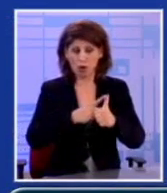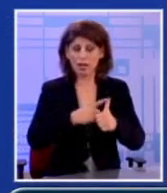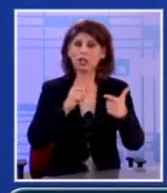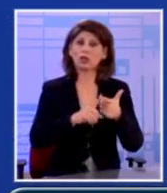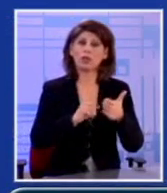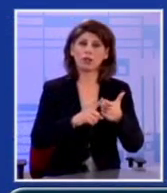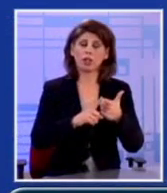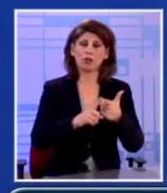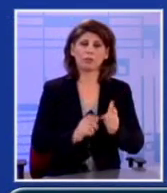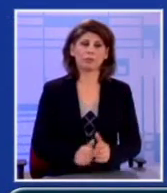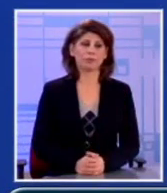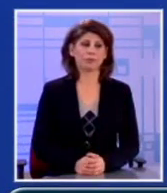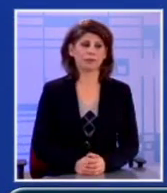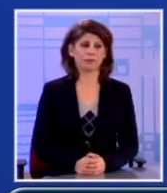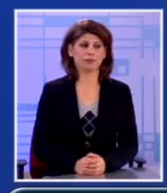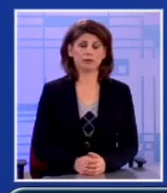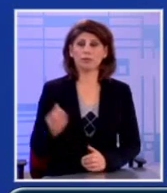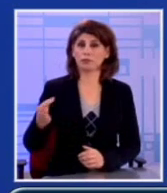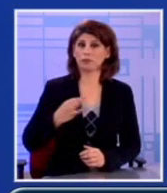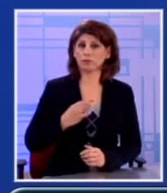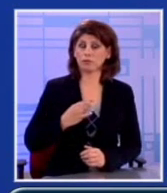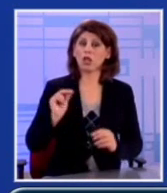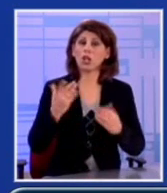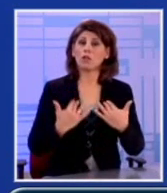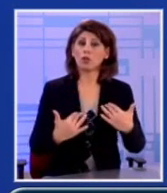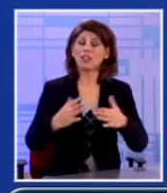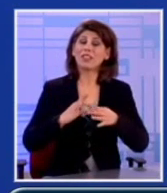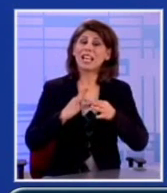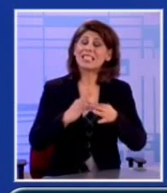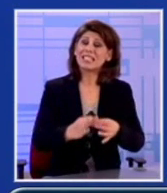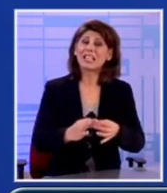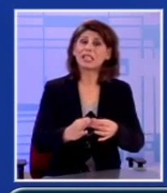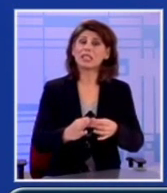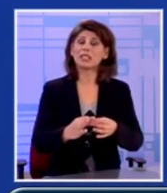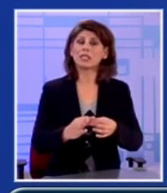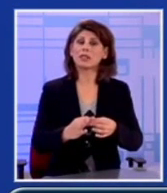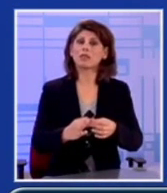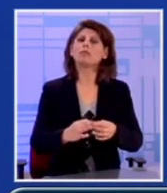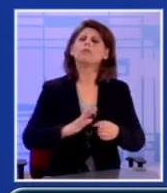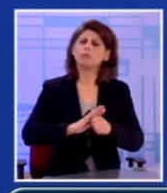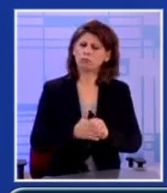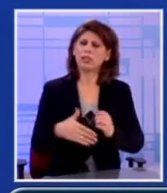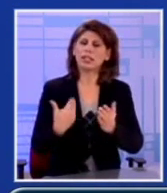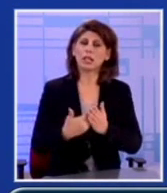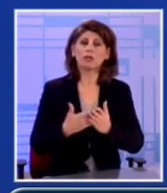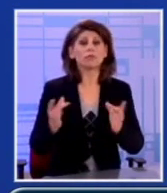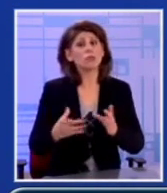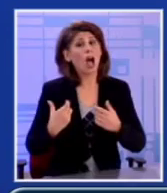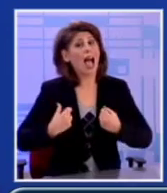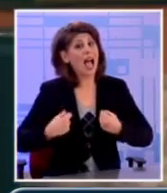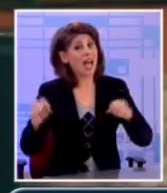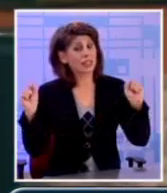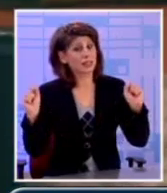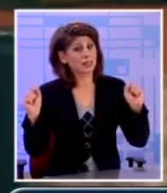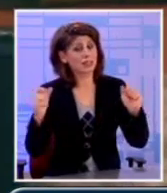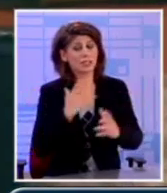ρωτήσω. Και το δεύτερο, είπατε πως η Βουλή θα συνεχίσει να αξιώνει την πλήρη αιτιολόγηση τυχόν άρνησης